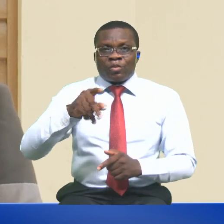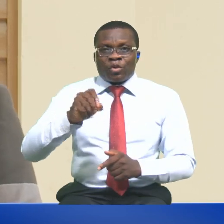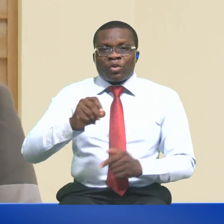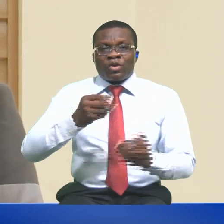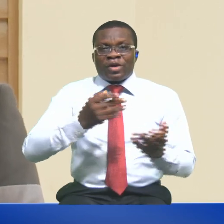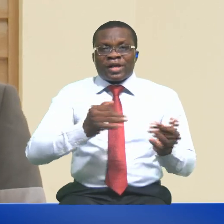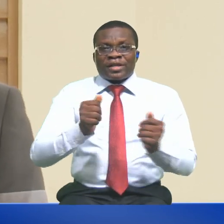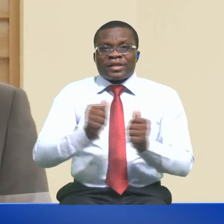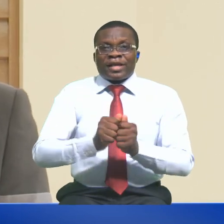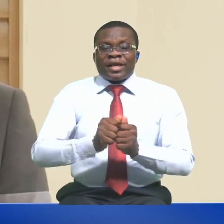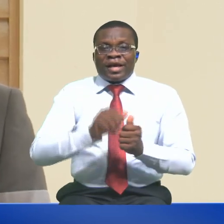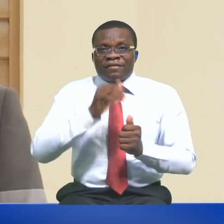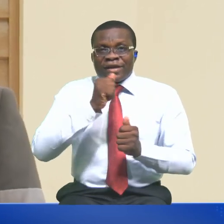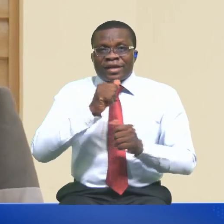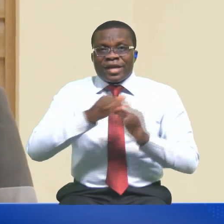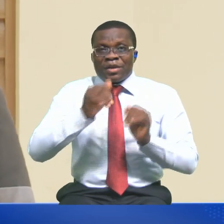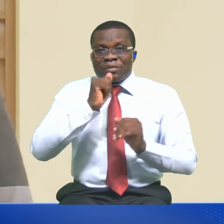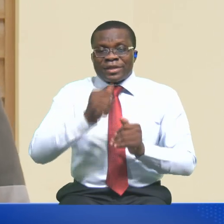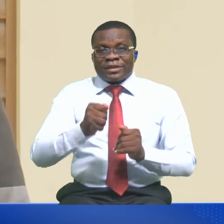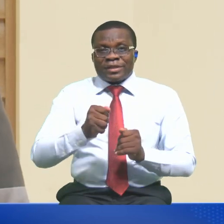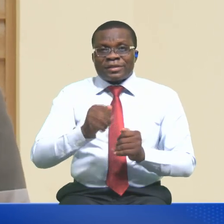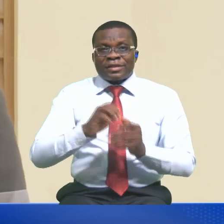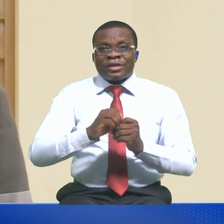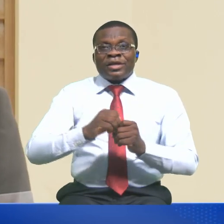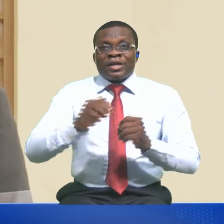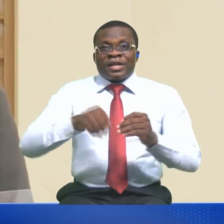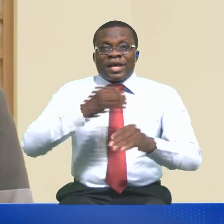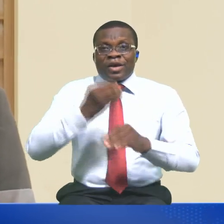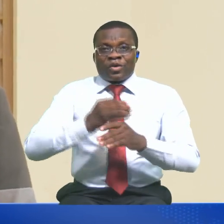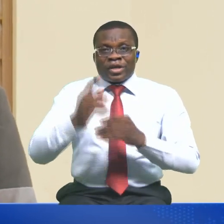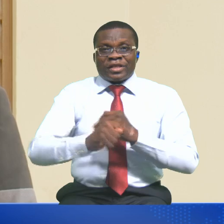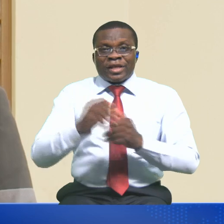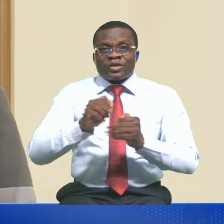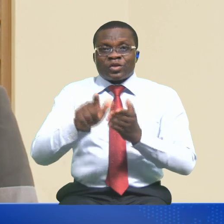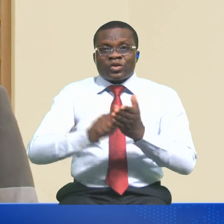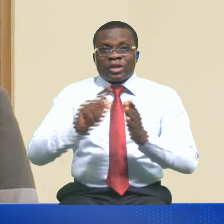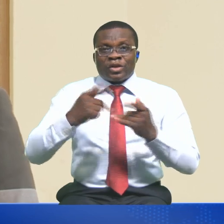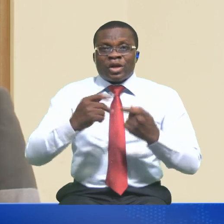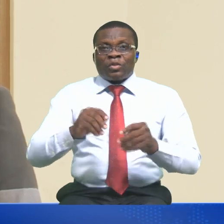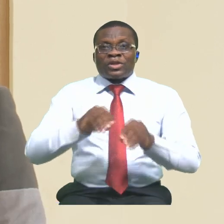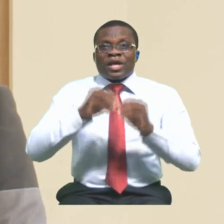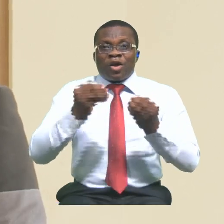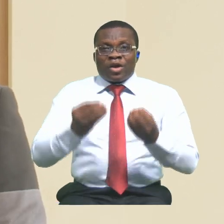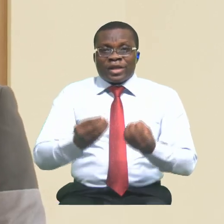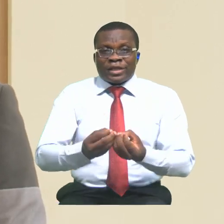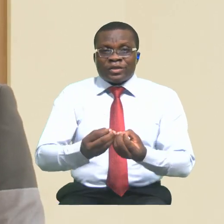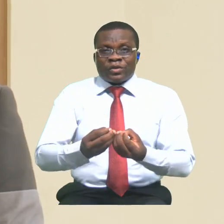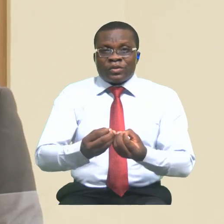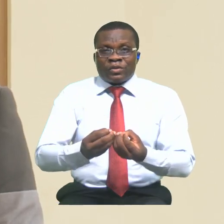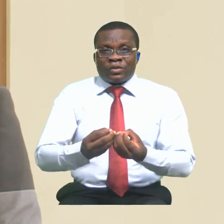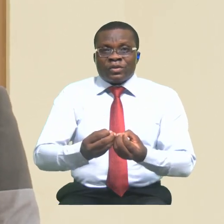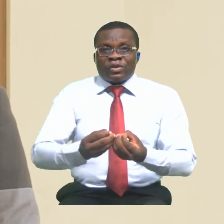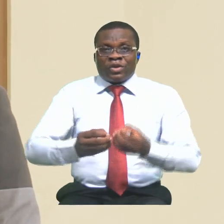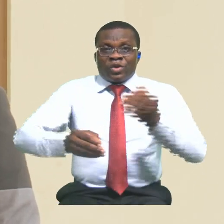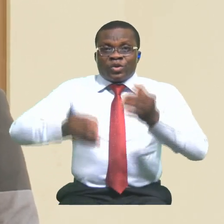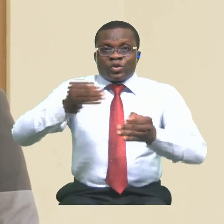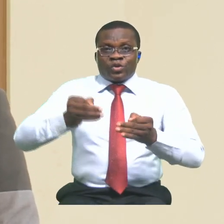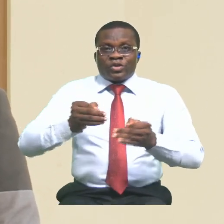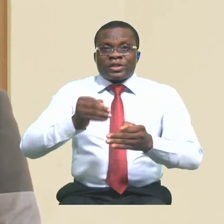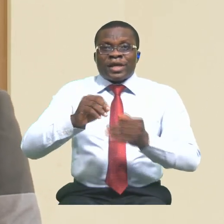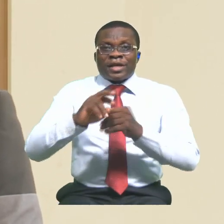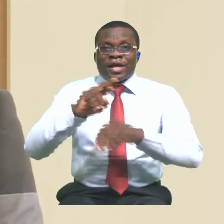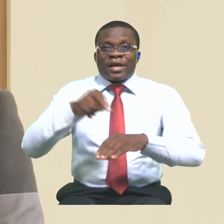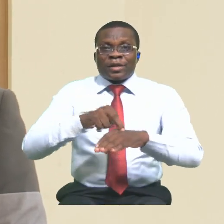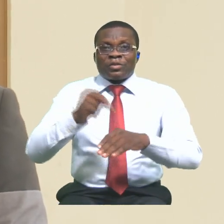attendaient avec impatience la concrétisation de la loi portant organisation judiciaire en République